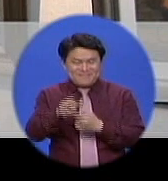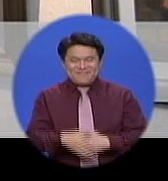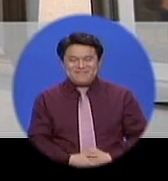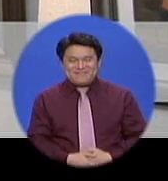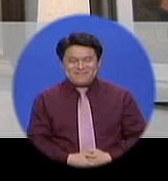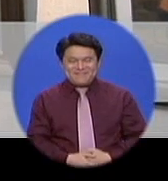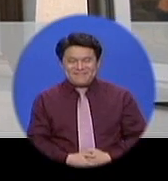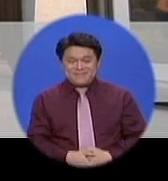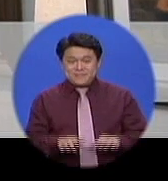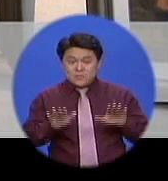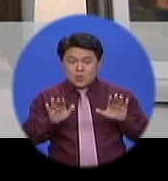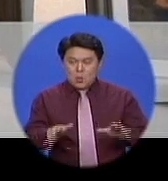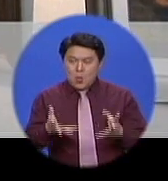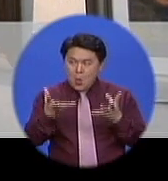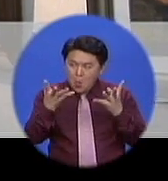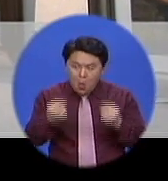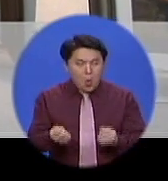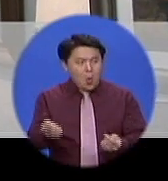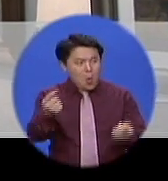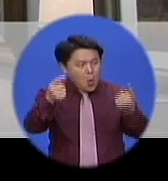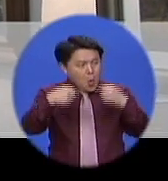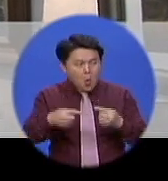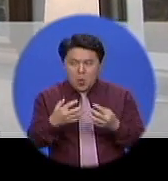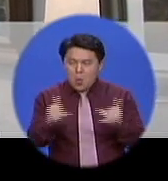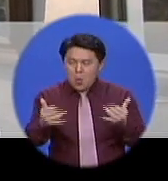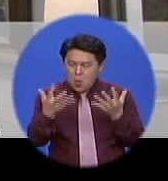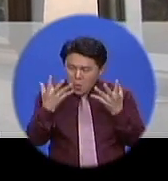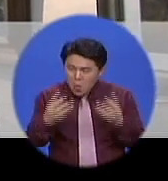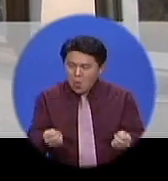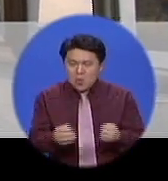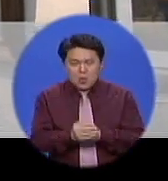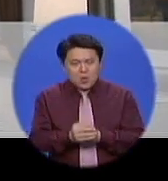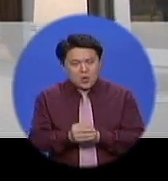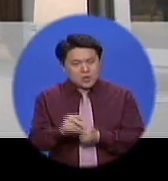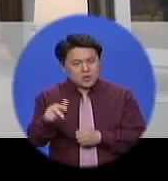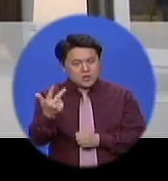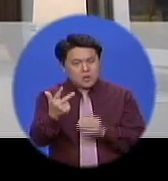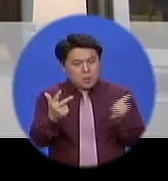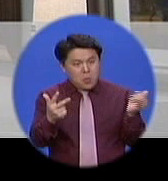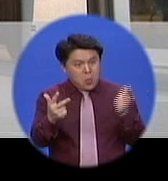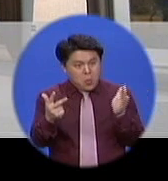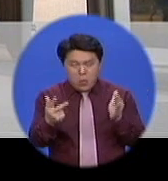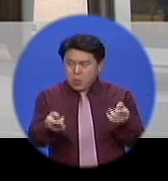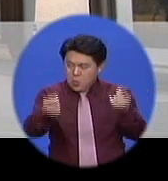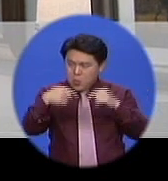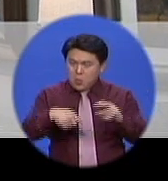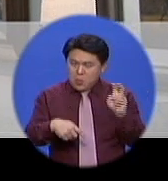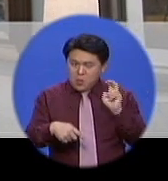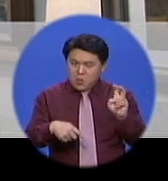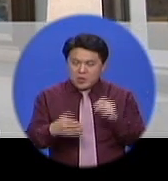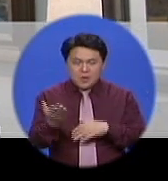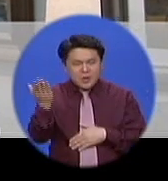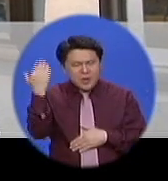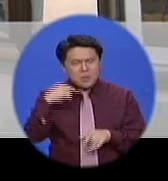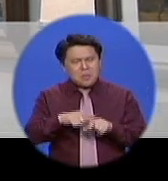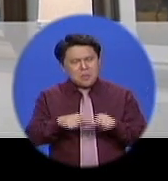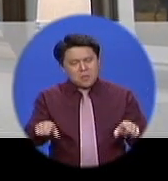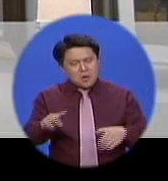있습니다. 오늘 생각보다도 다녀오셨습니다. 한 700명 정도는 오신 것 같은데, 예년에 대개